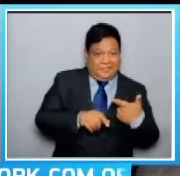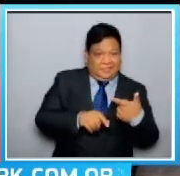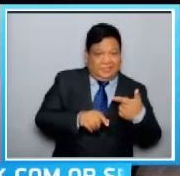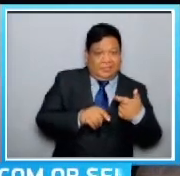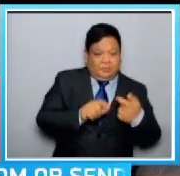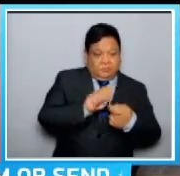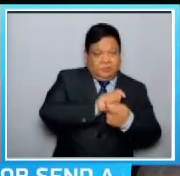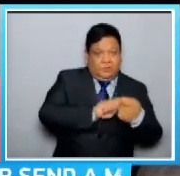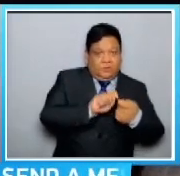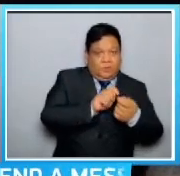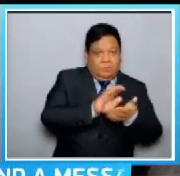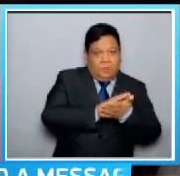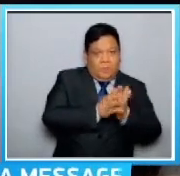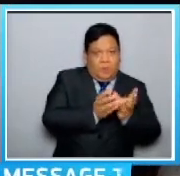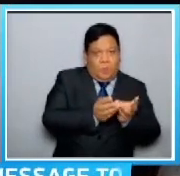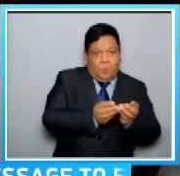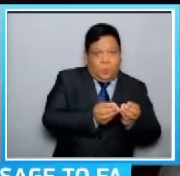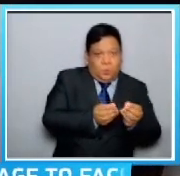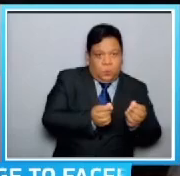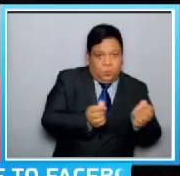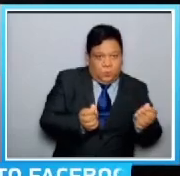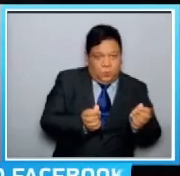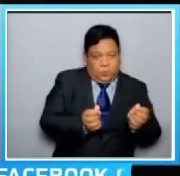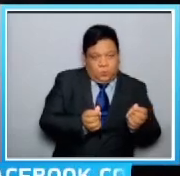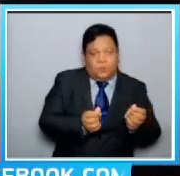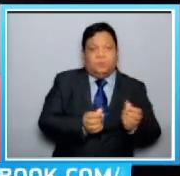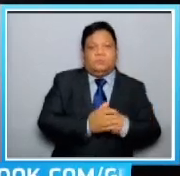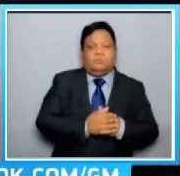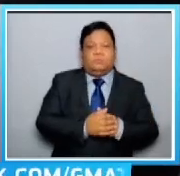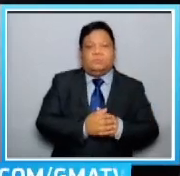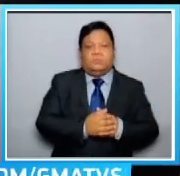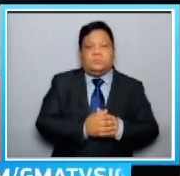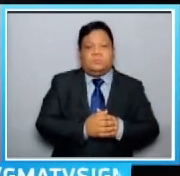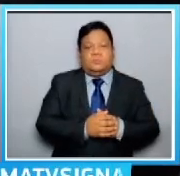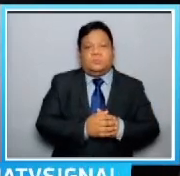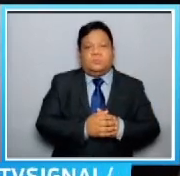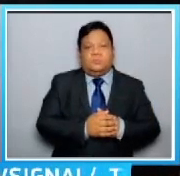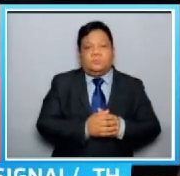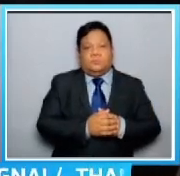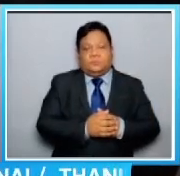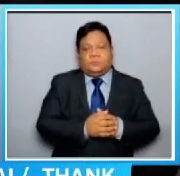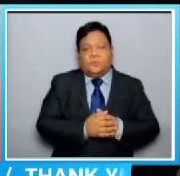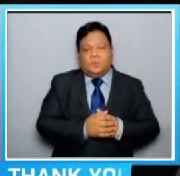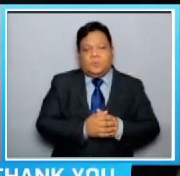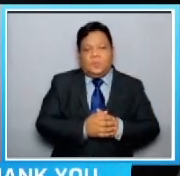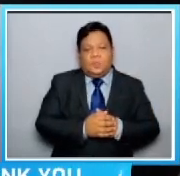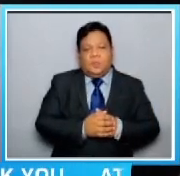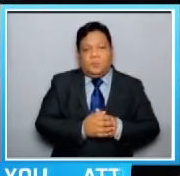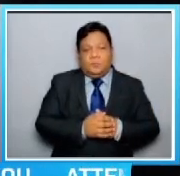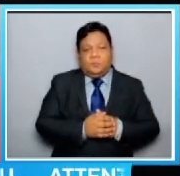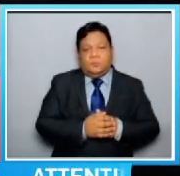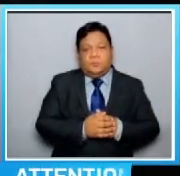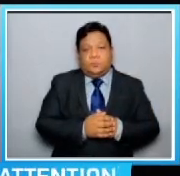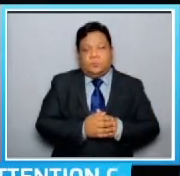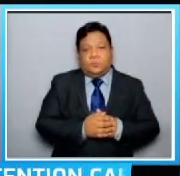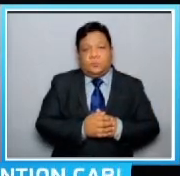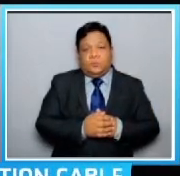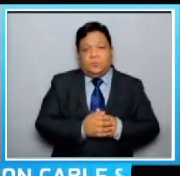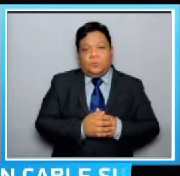ngayon nasa depression siya, eventually mawawala yan from LPA, tapos